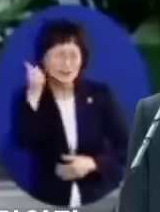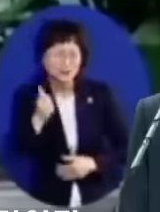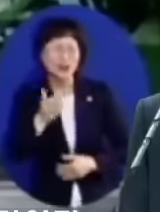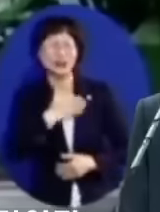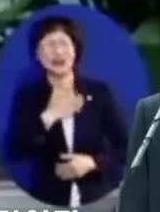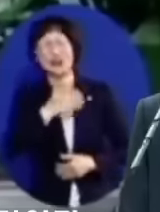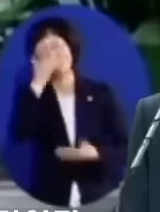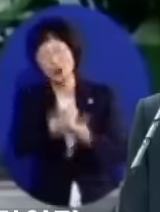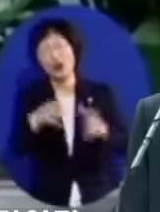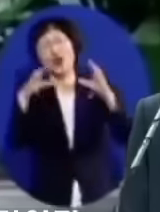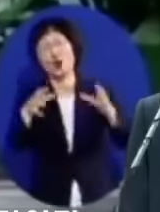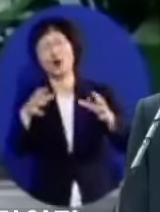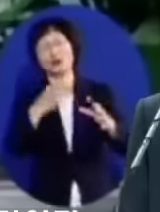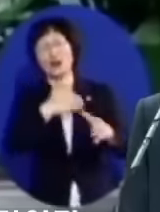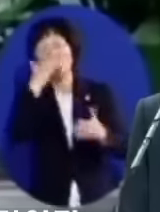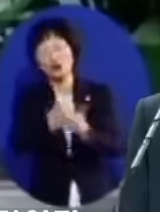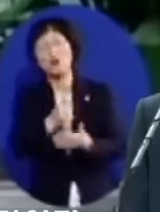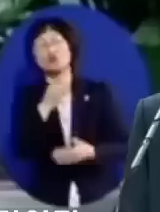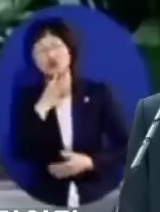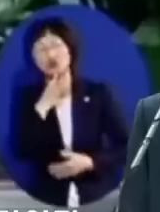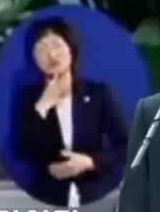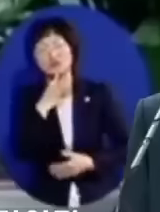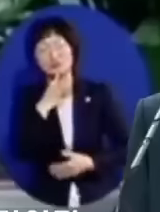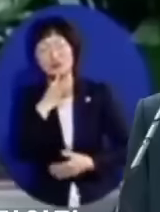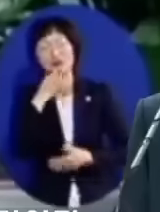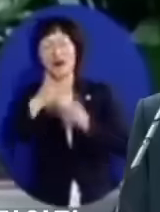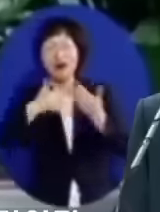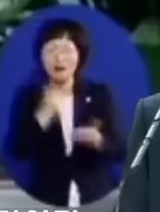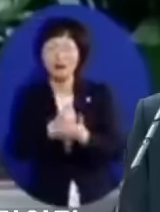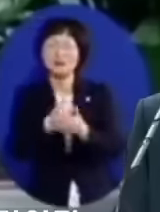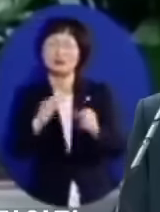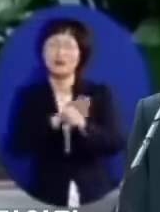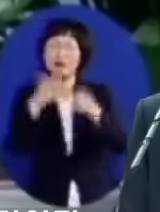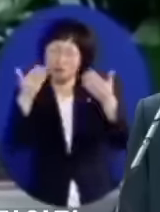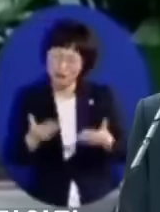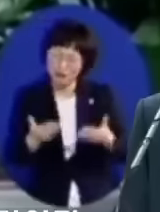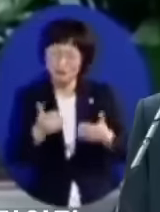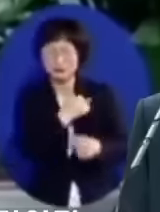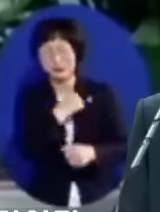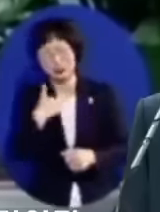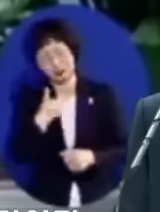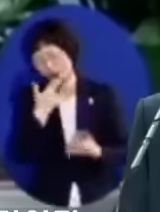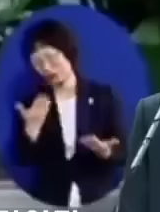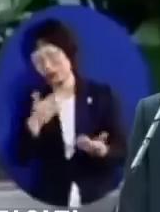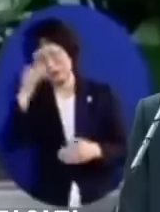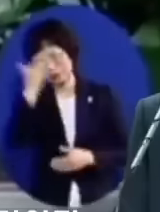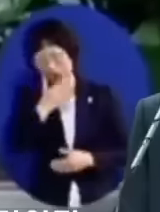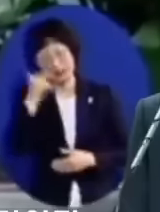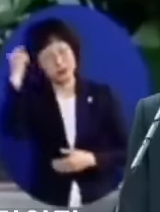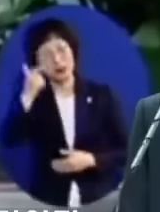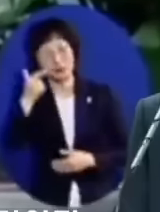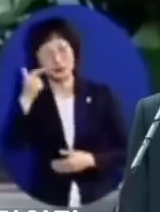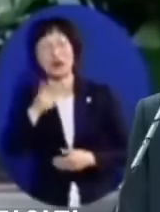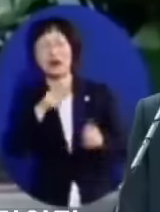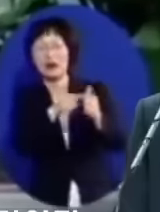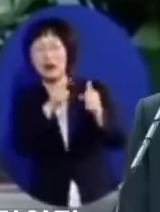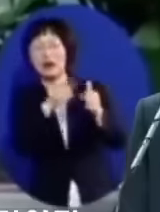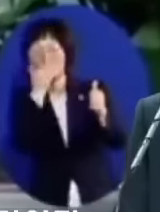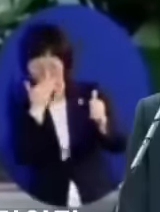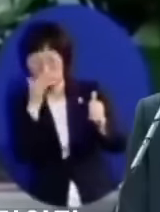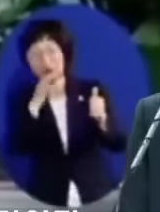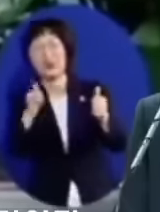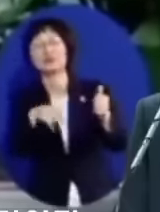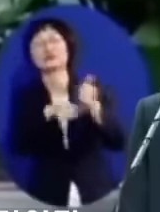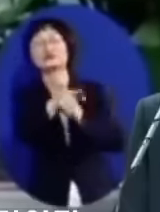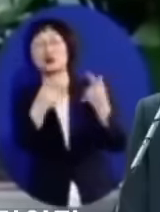죄 덩어리입니다. 나는 죄밖에 없어요. 그저 하나님 사랑과 자비로 삼으면 신령한 사람인 줄 아십시오. 겸손하고 자기를 아는